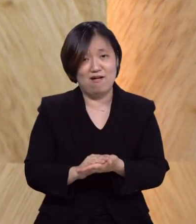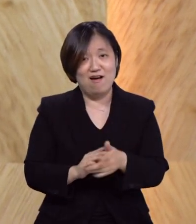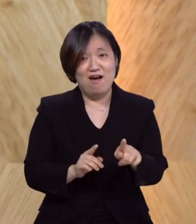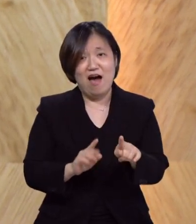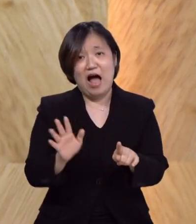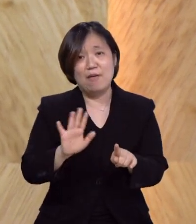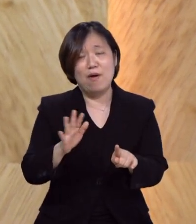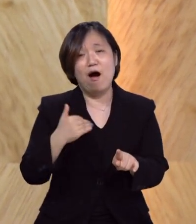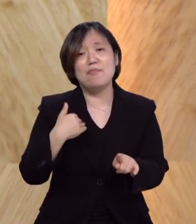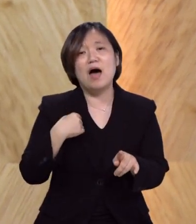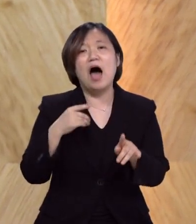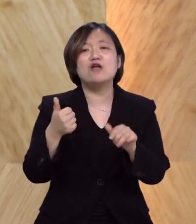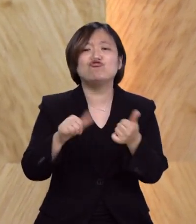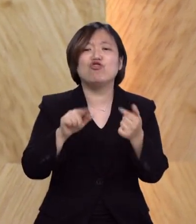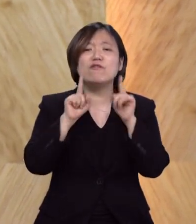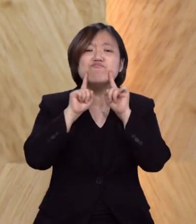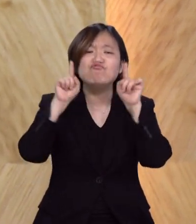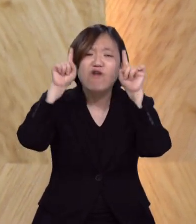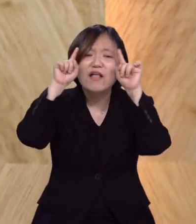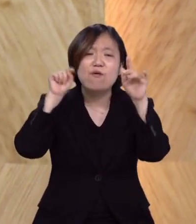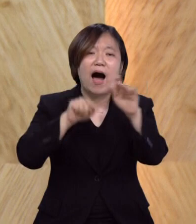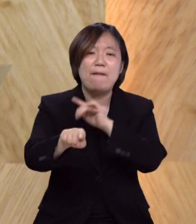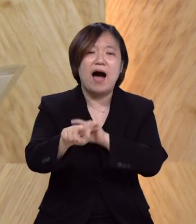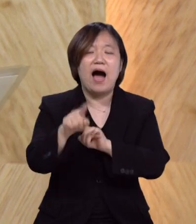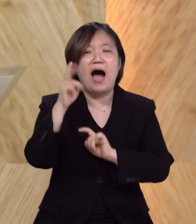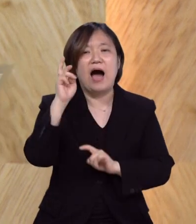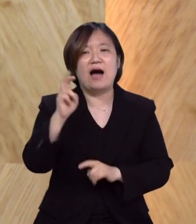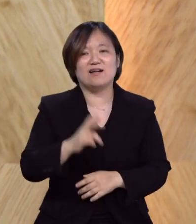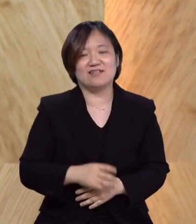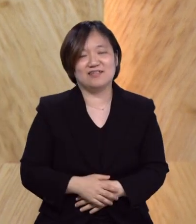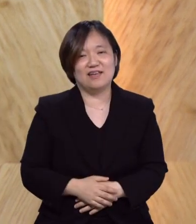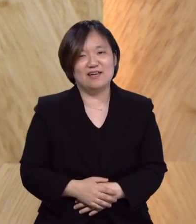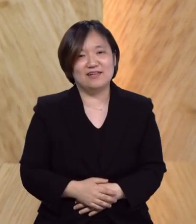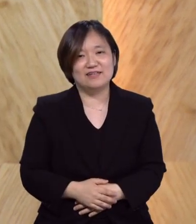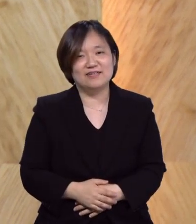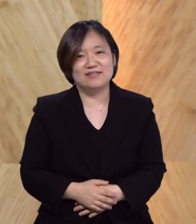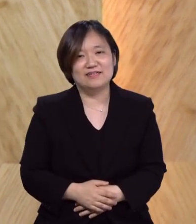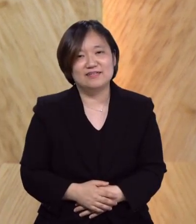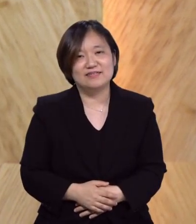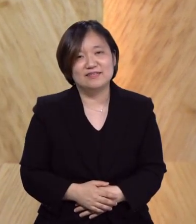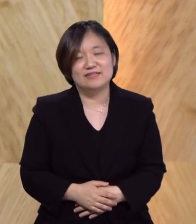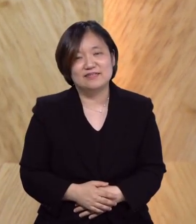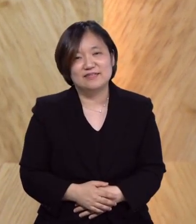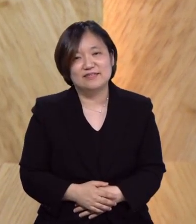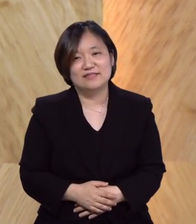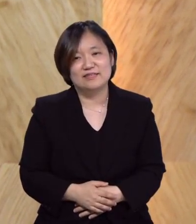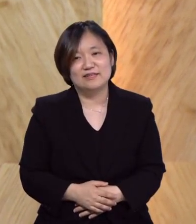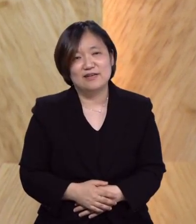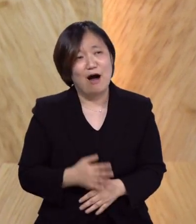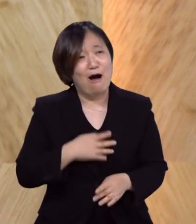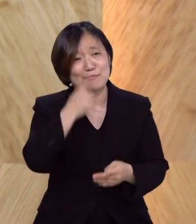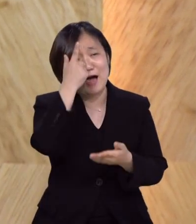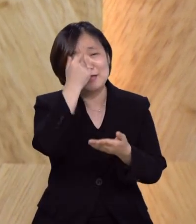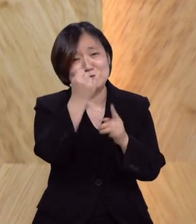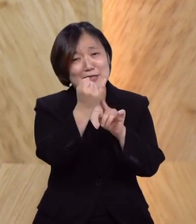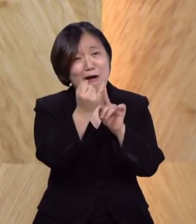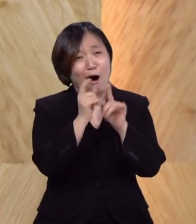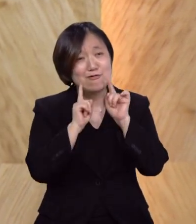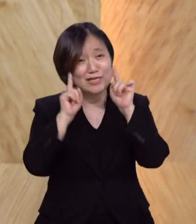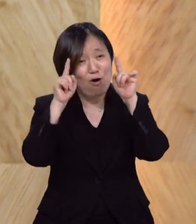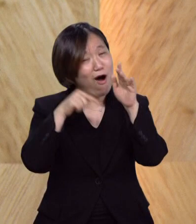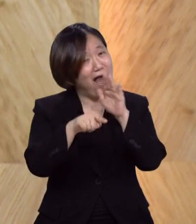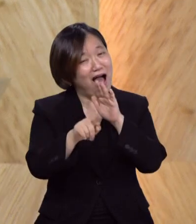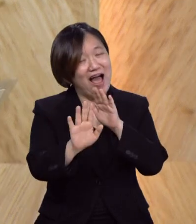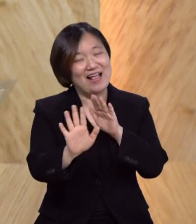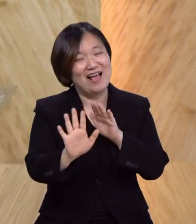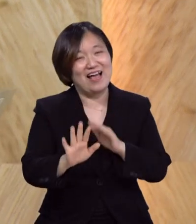이건 겸손의 말씀이죠 설마이 스님이 예 무관 지옥에 떨어질 야 있겠습니까 근데